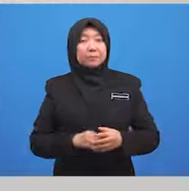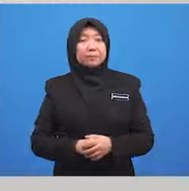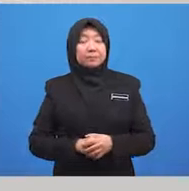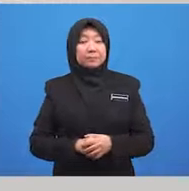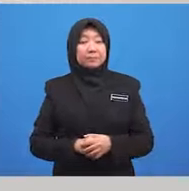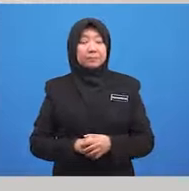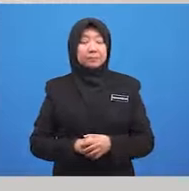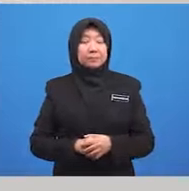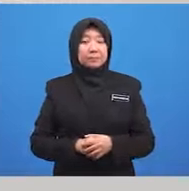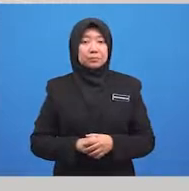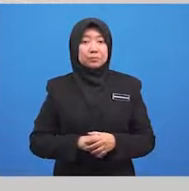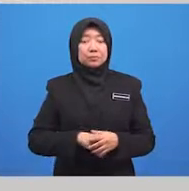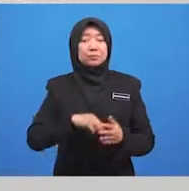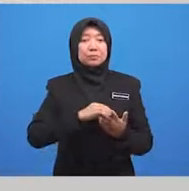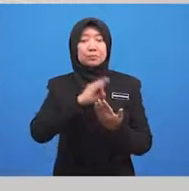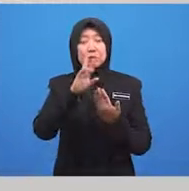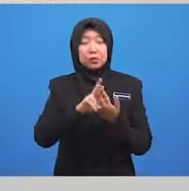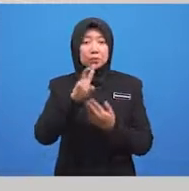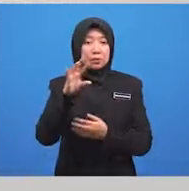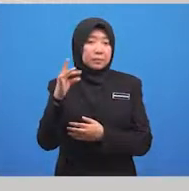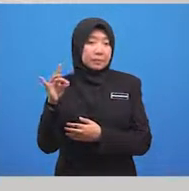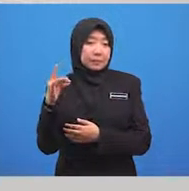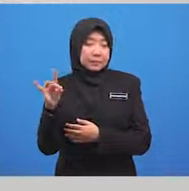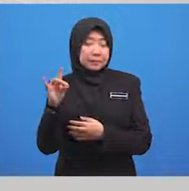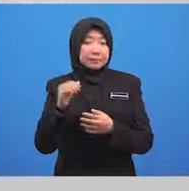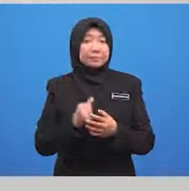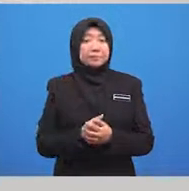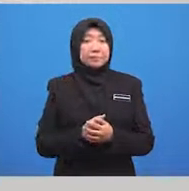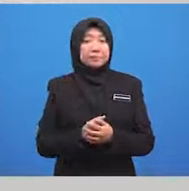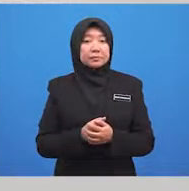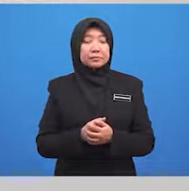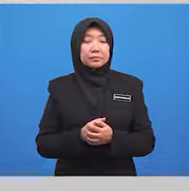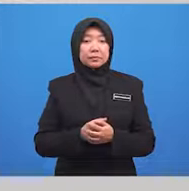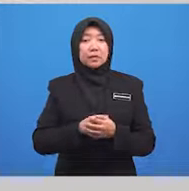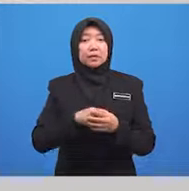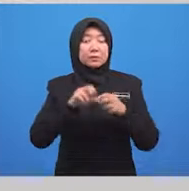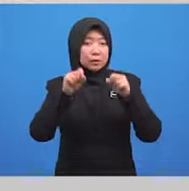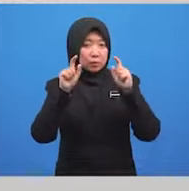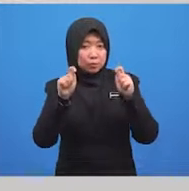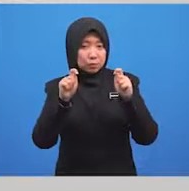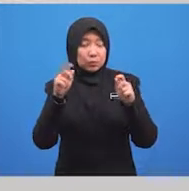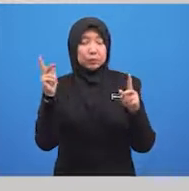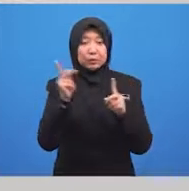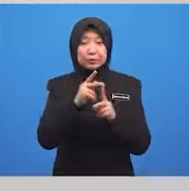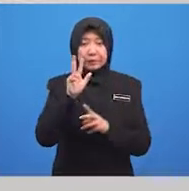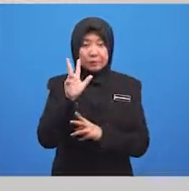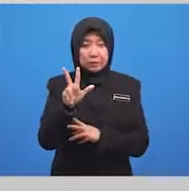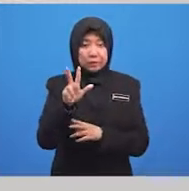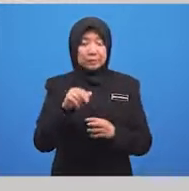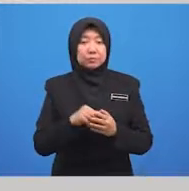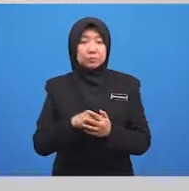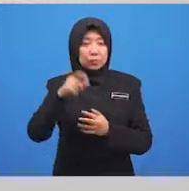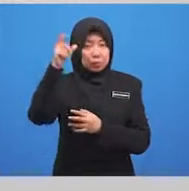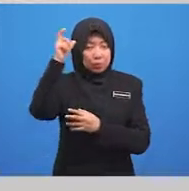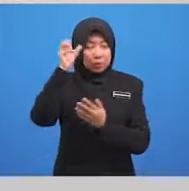Februari 2018, Hari Tenggiling Sedunia disambut pada hari Sabtu ketiga bulan